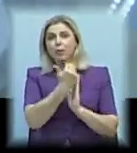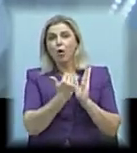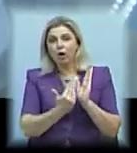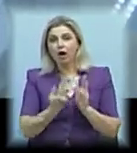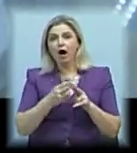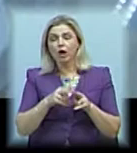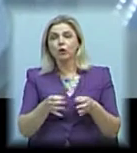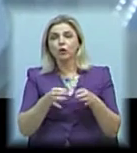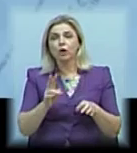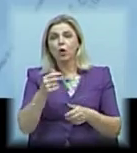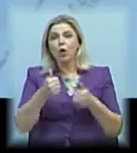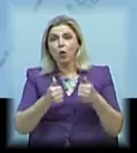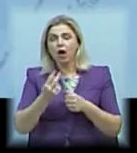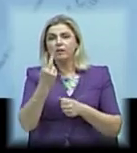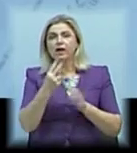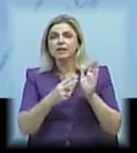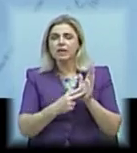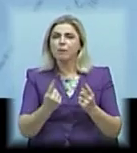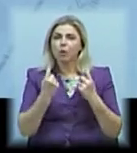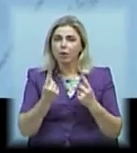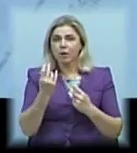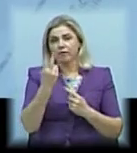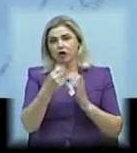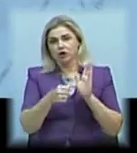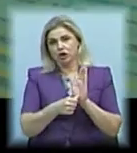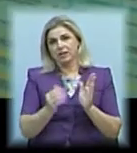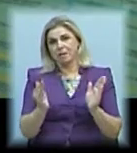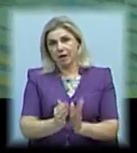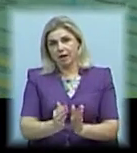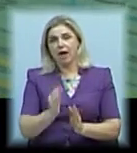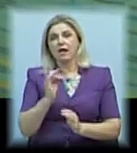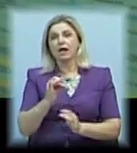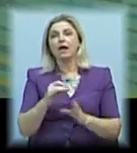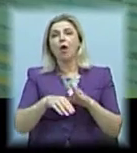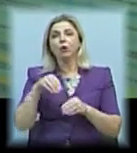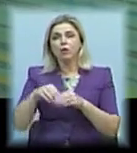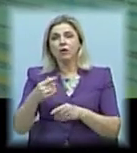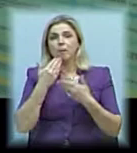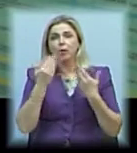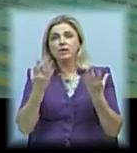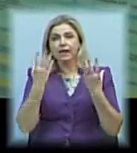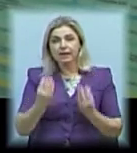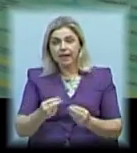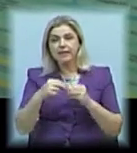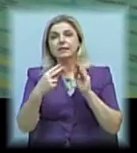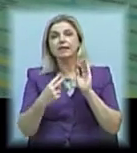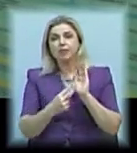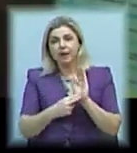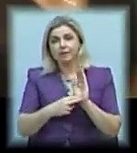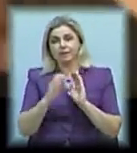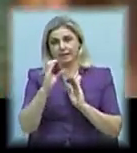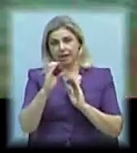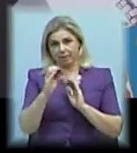до конкурсу, 28 великих та 26 малих. Способи голосування 2, останній день голосування 17 вересня